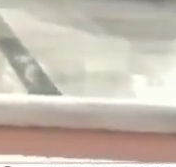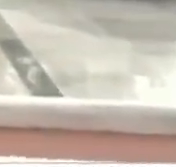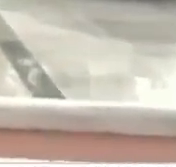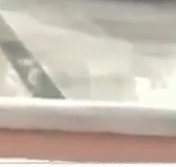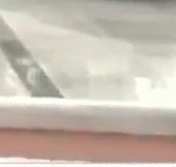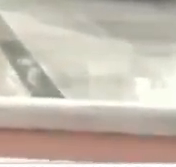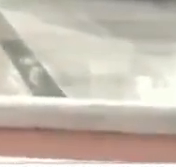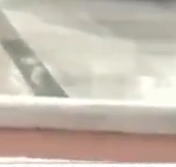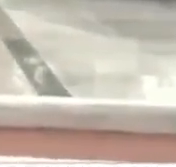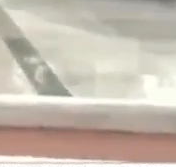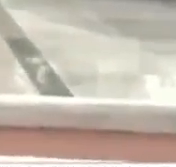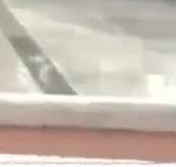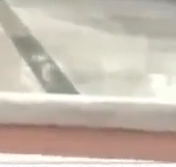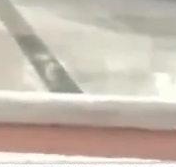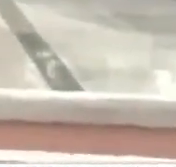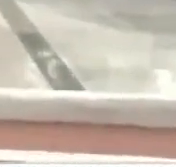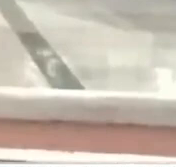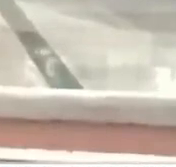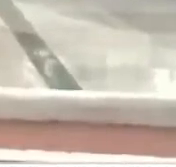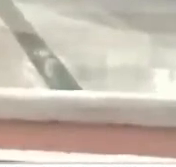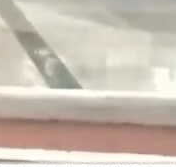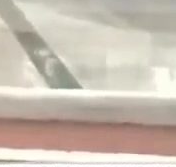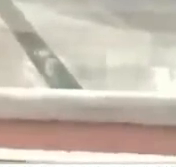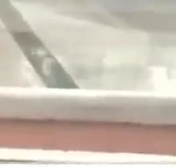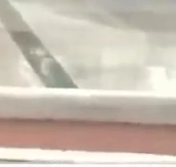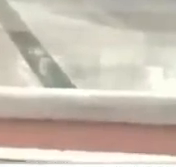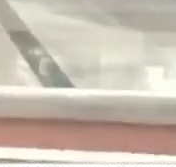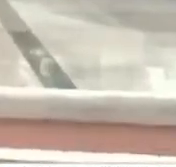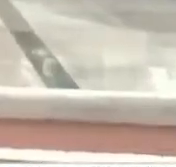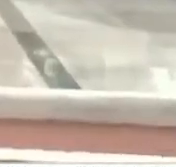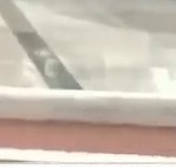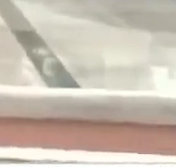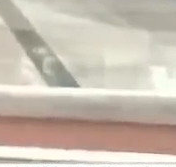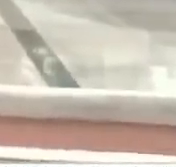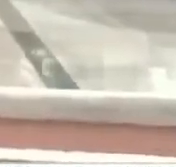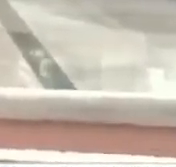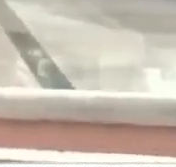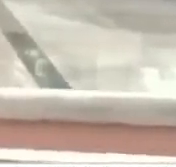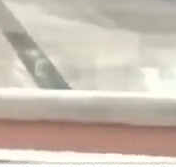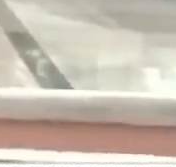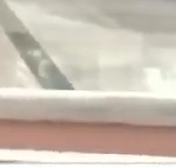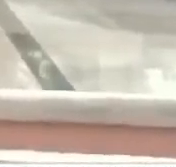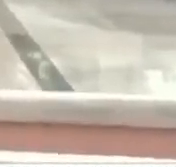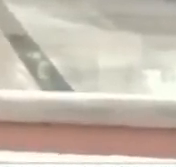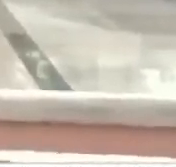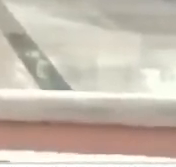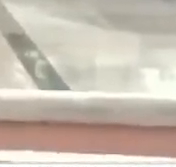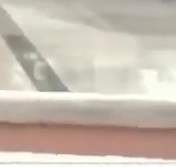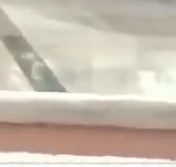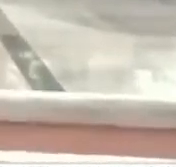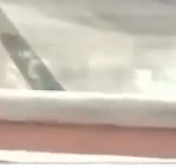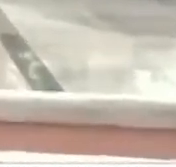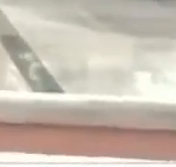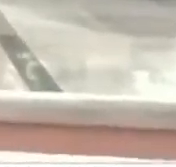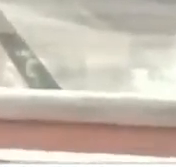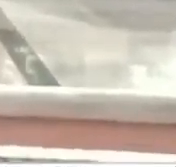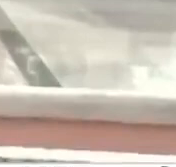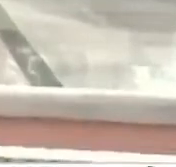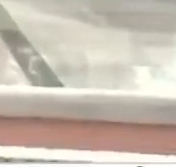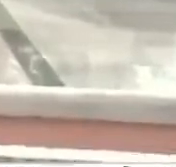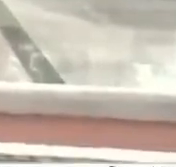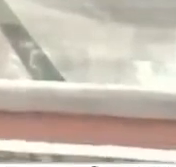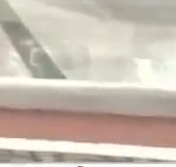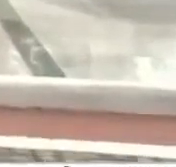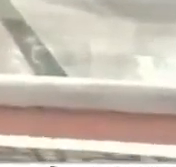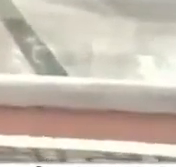ay makakapanayam po natin ngayong araw, ngayong umaga, ang Senior History Researcher ng National